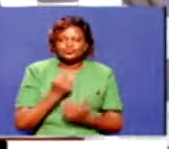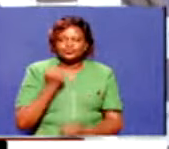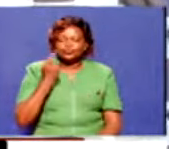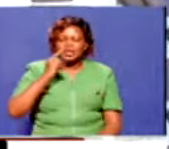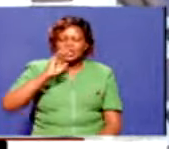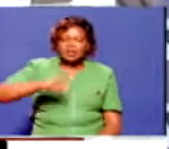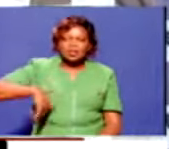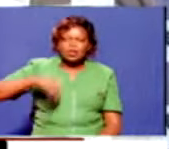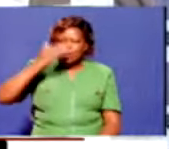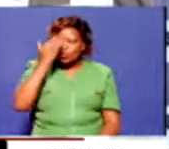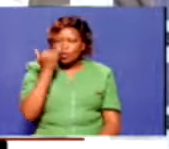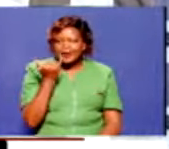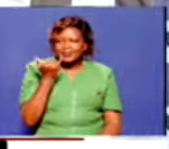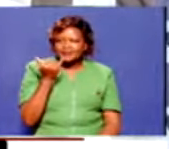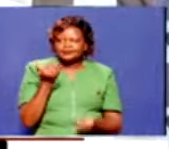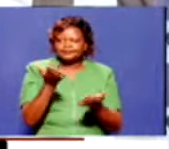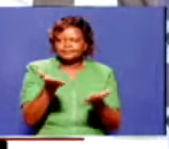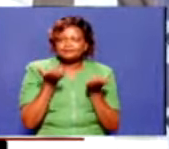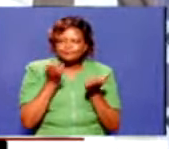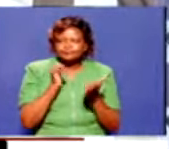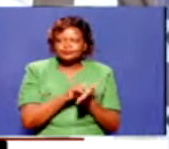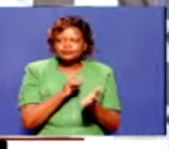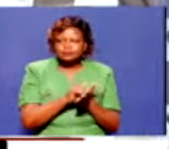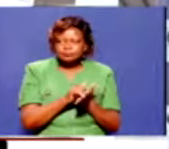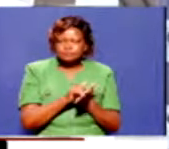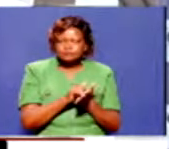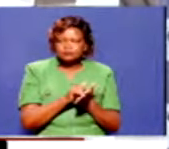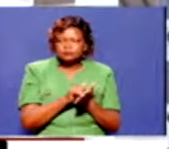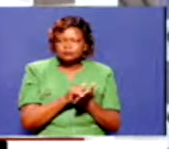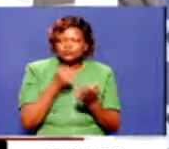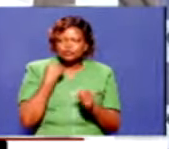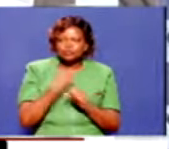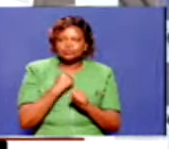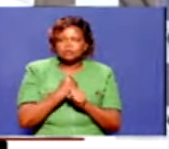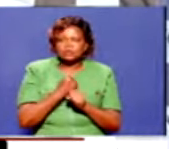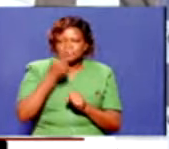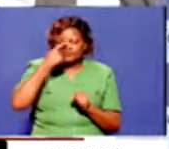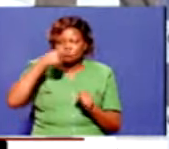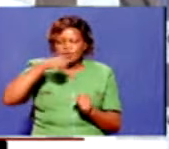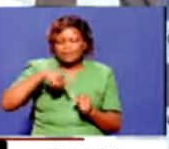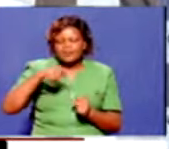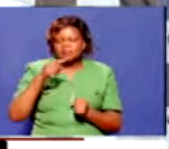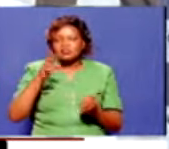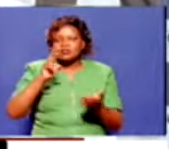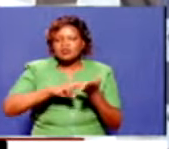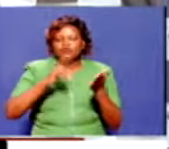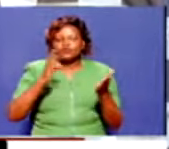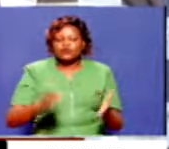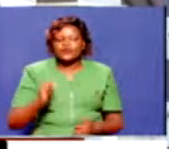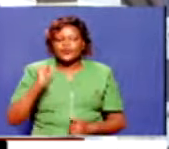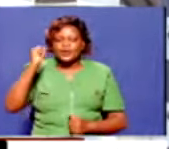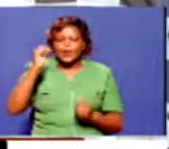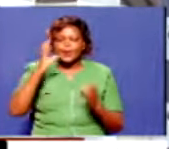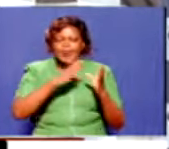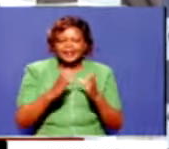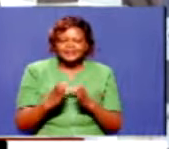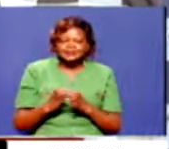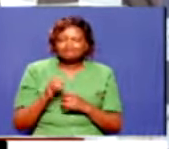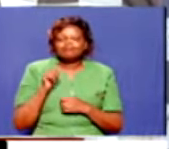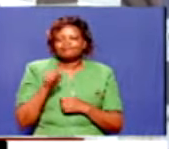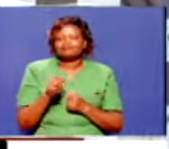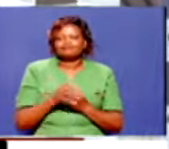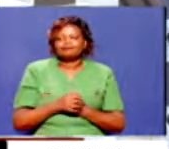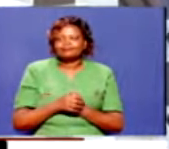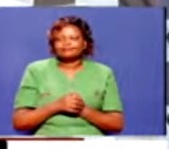by the requirements that were made to us by the Register of Political Parties. This being a very